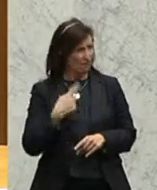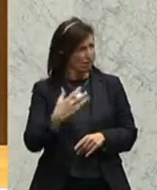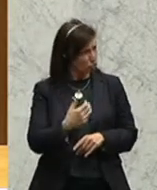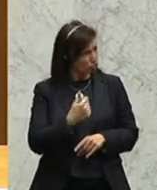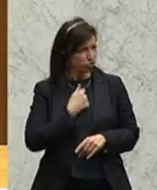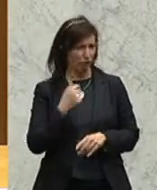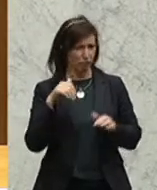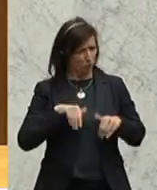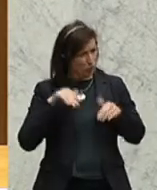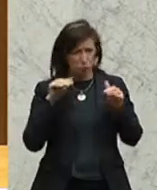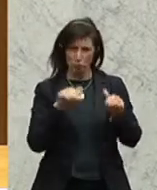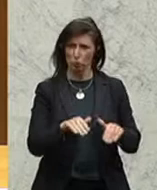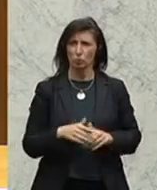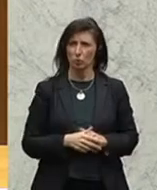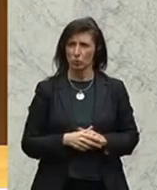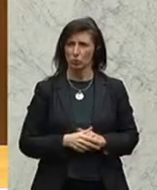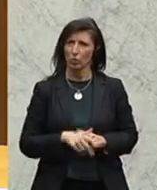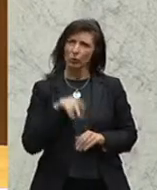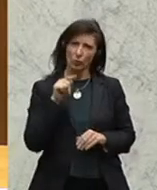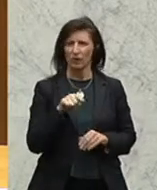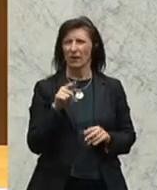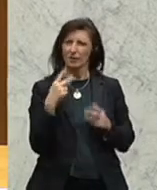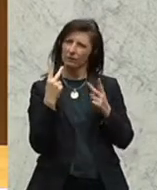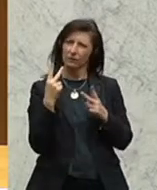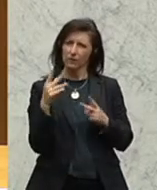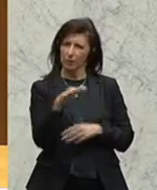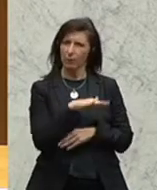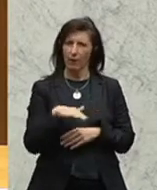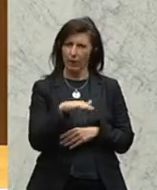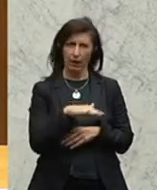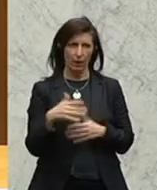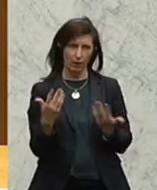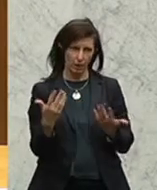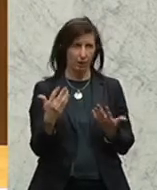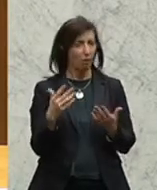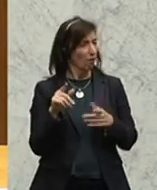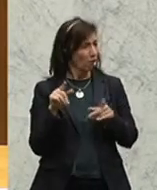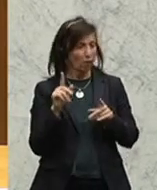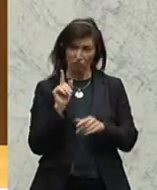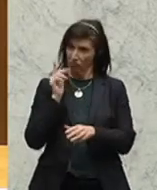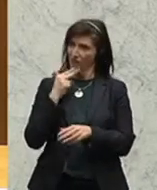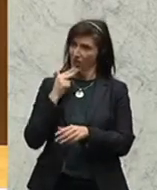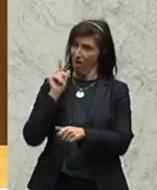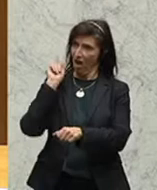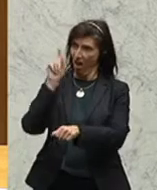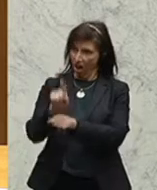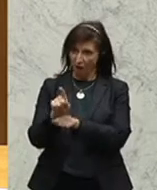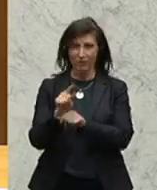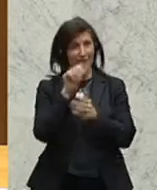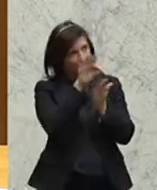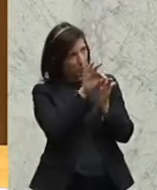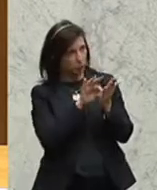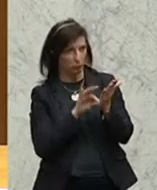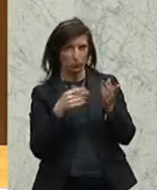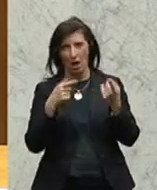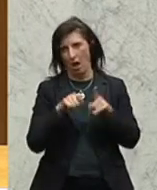und die auch zum Zug auch ein wesentlicher Bereich sein muss, der hier zur Auftragsvergabe herangezogen wird. Und